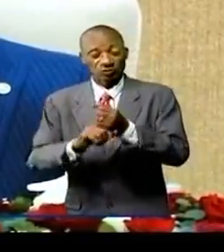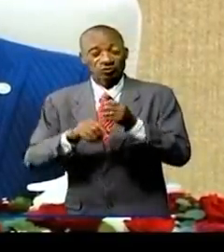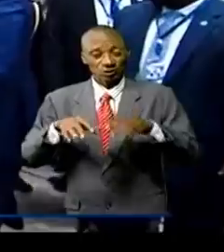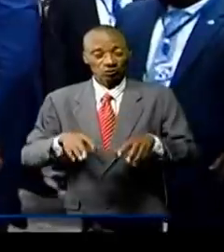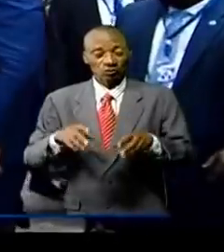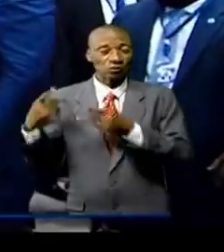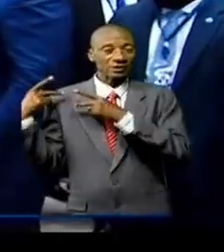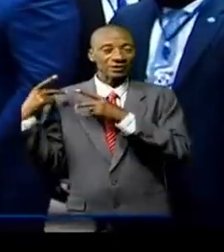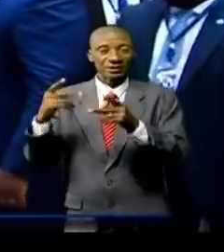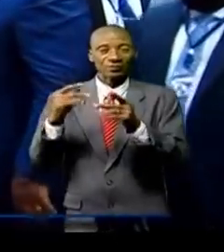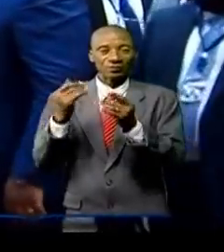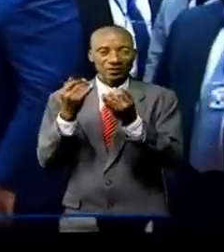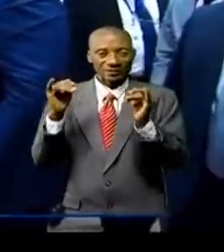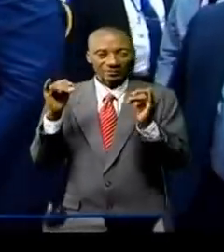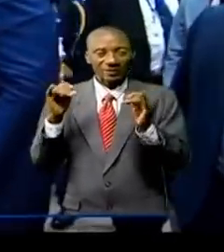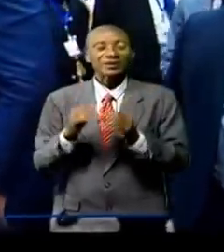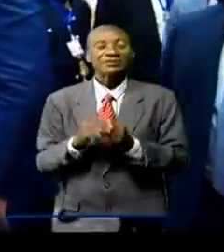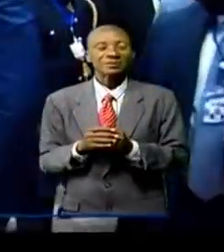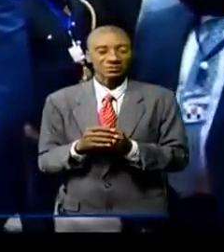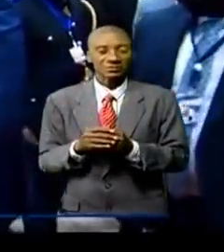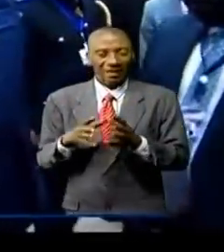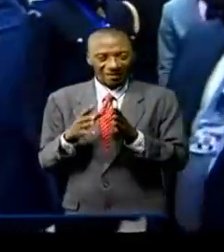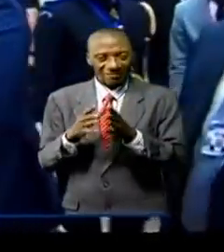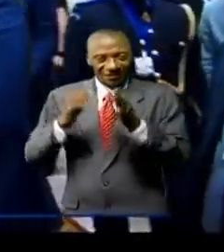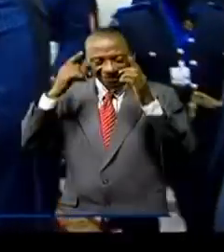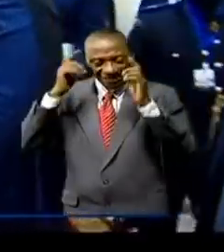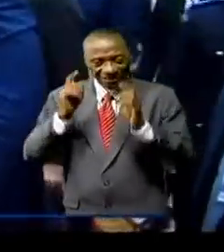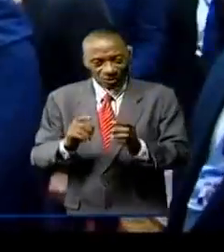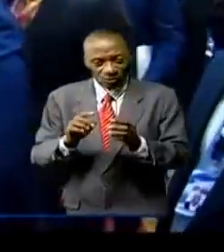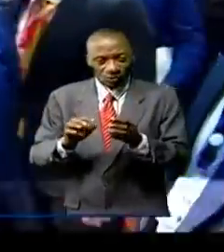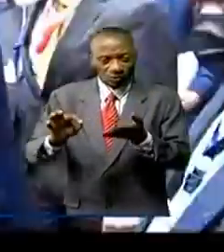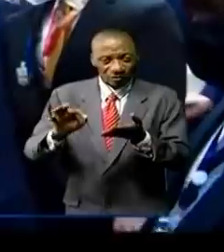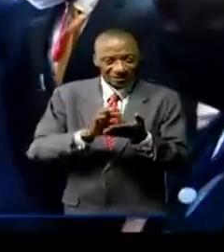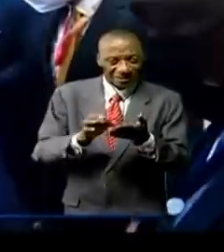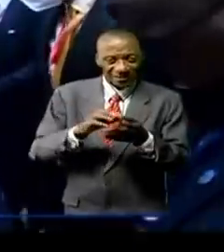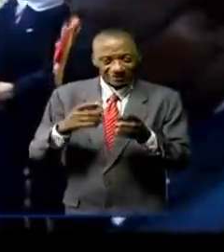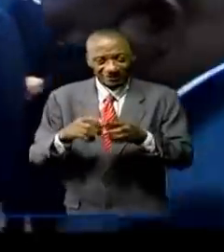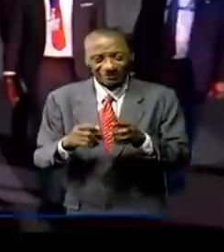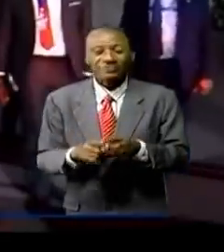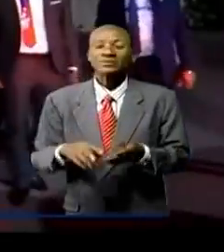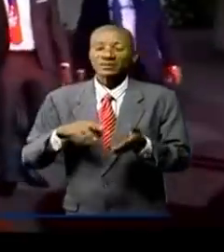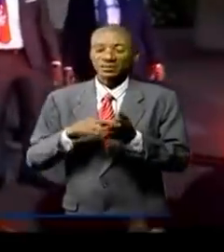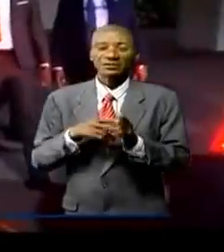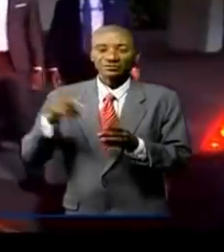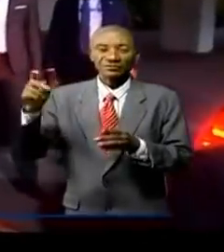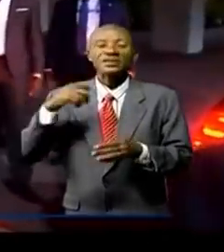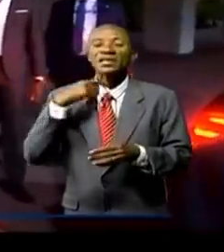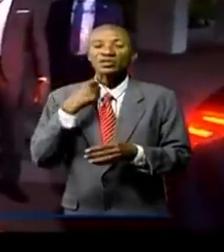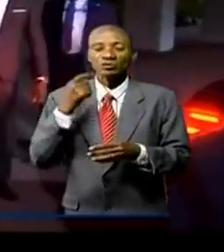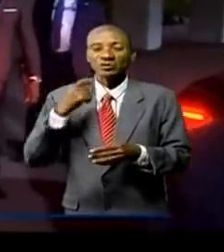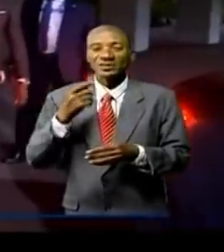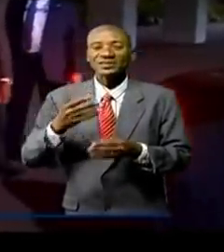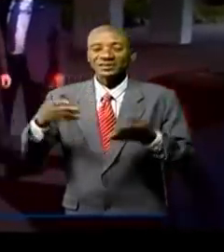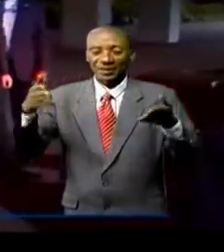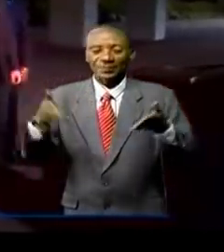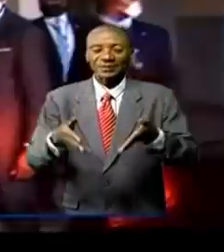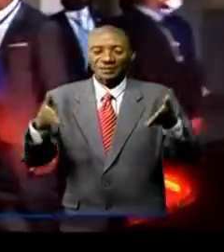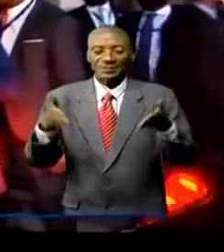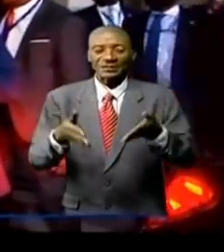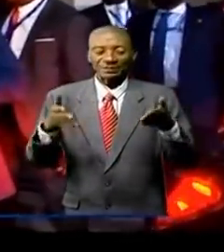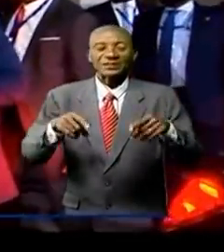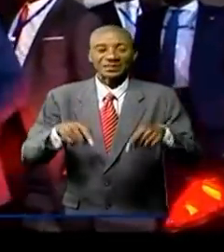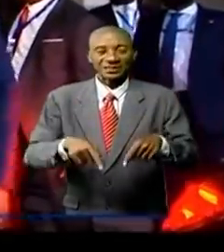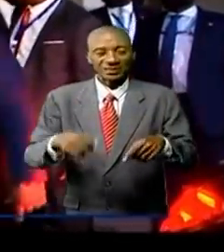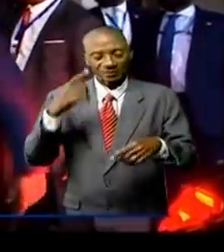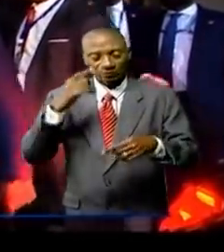l'indépendance, va à travers ces accords réajuster sa position et sa présence dans le pays. Cette visite officielle du président turc à